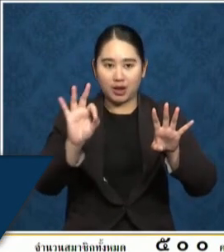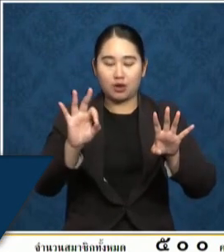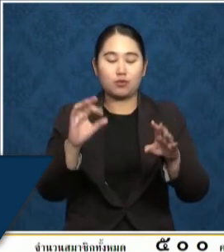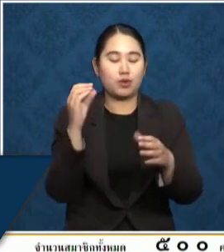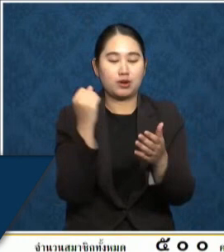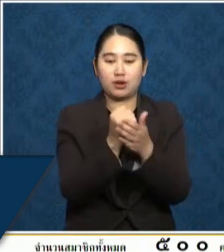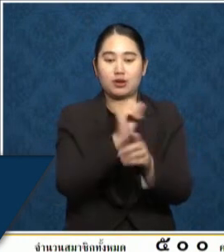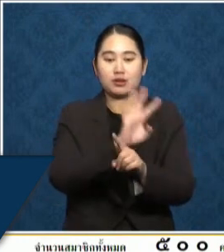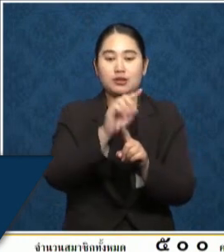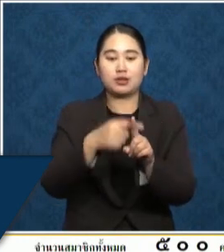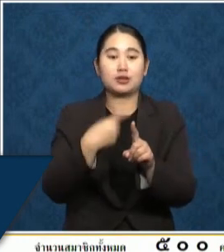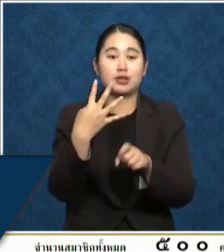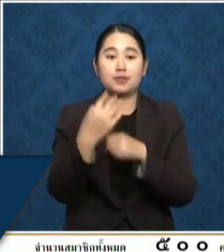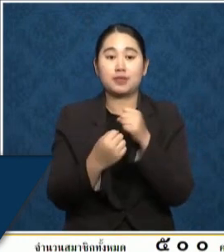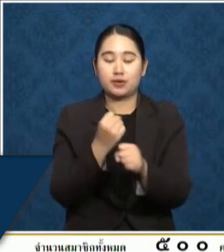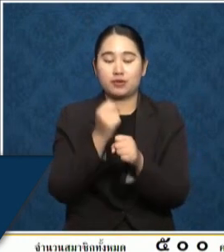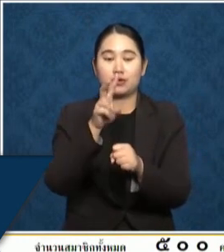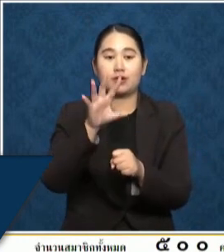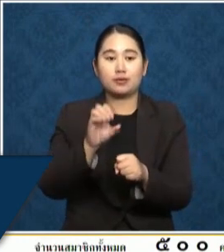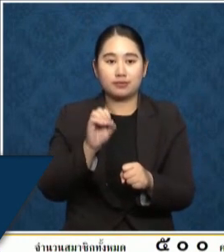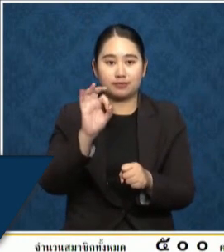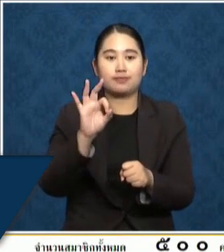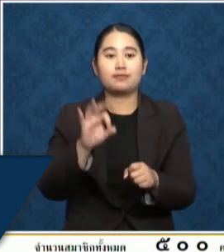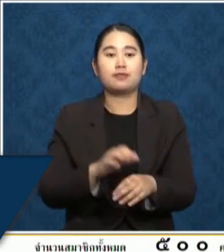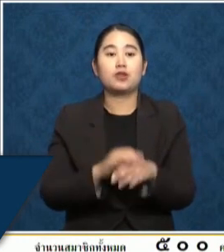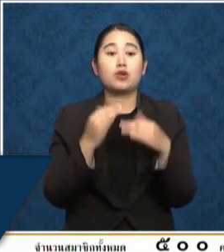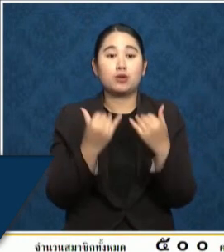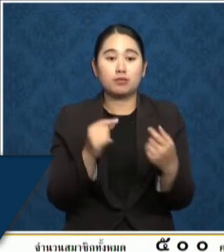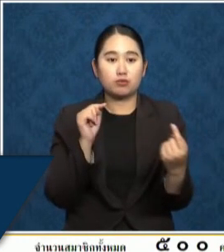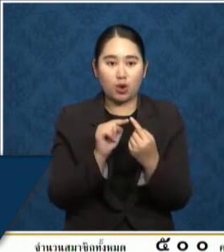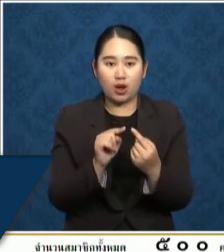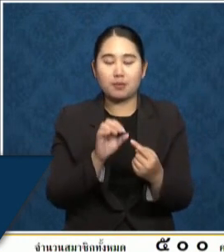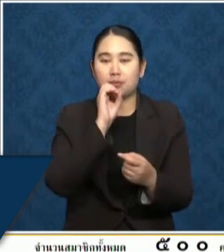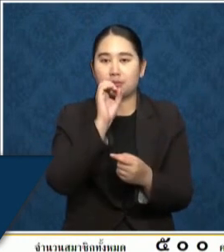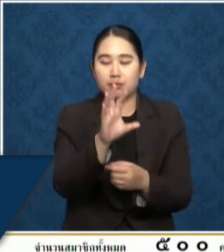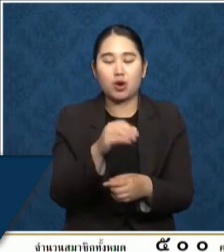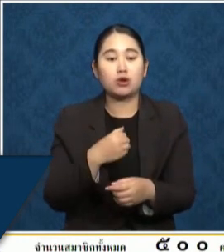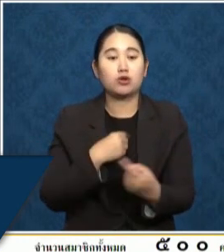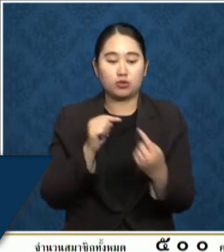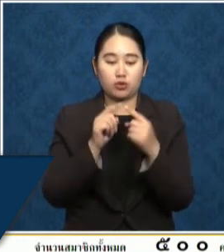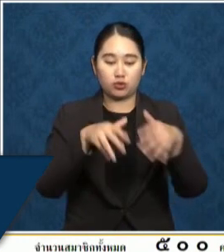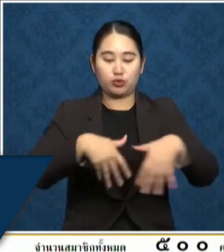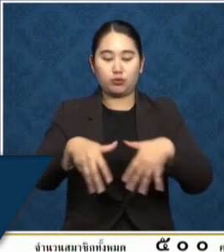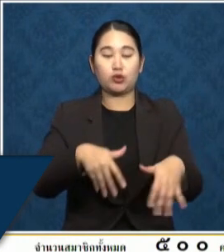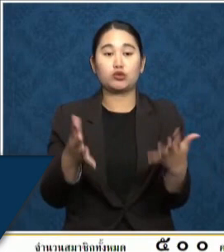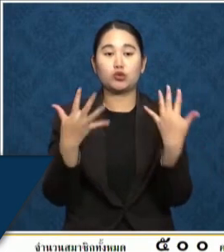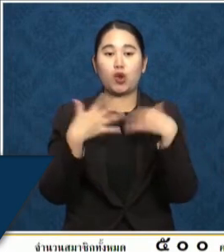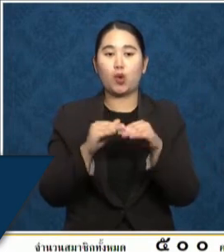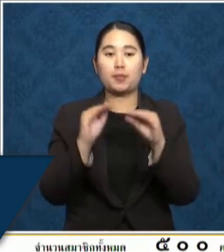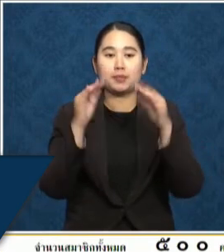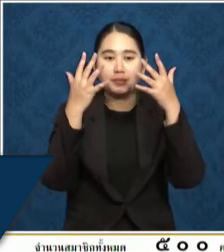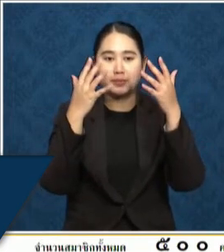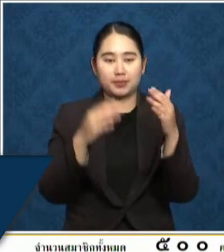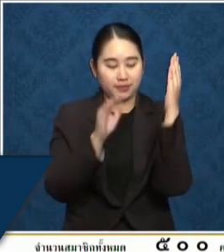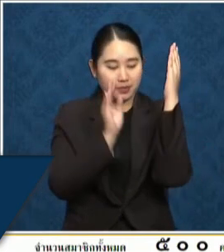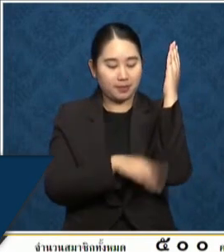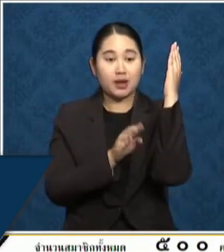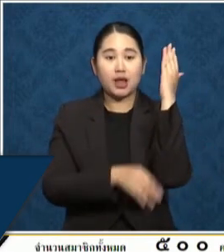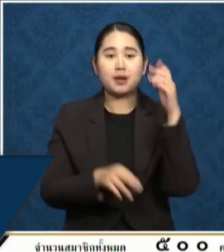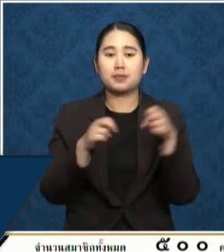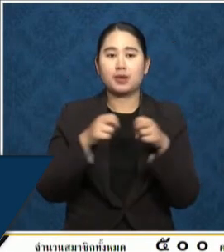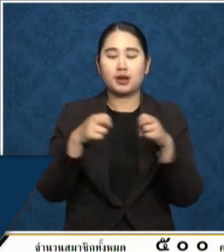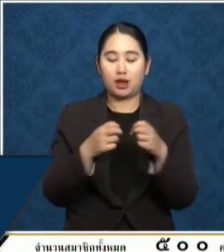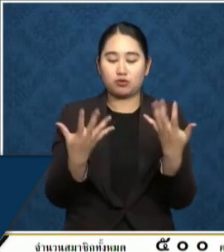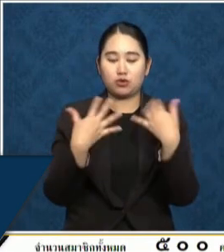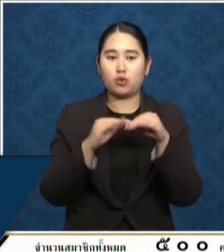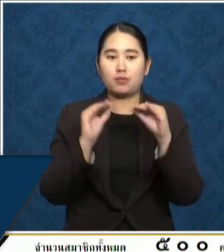เมศายนพุธษักราษ 259 ยังไมได้สะท้อนความเป็ตัวแทนของปชาชนในพืนที่จัหวดชายแนภ